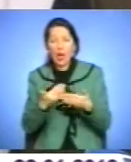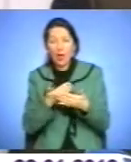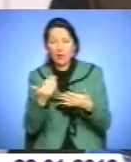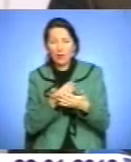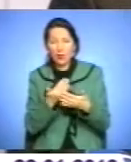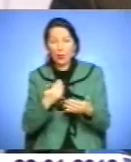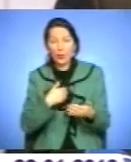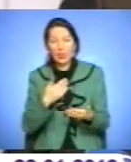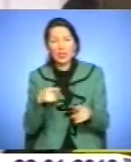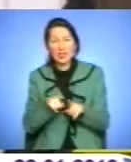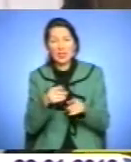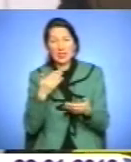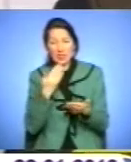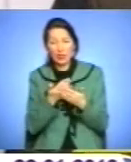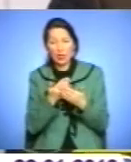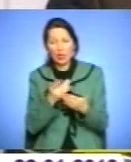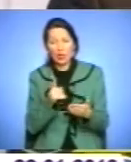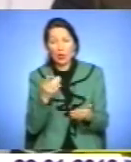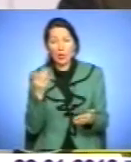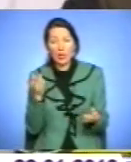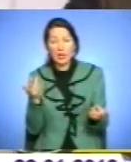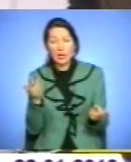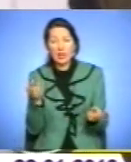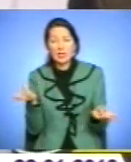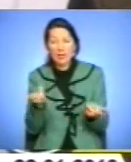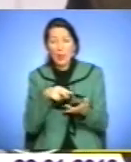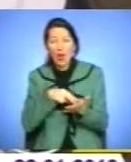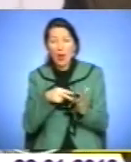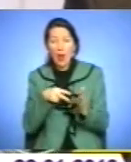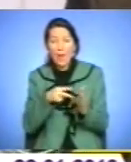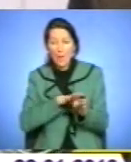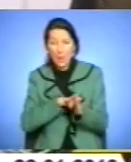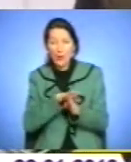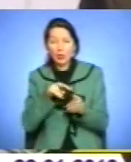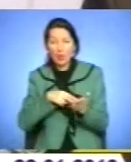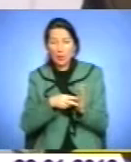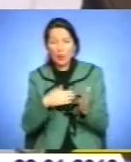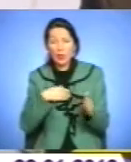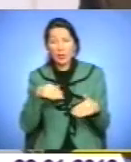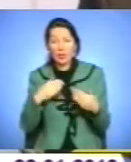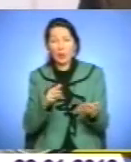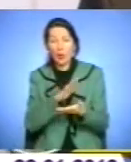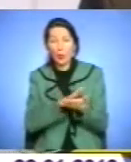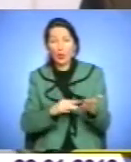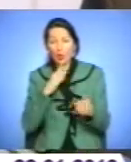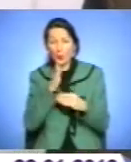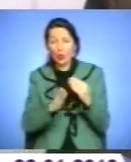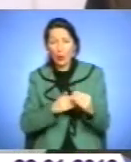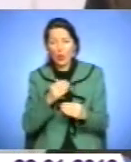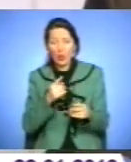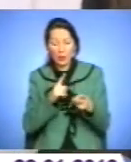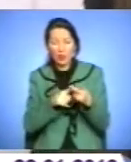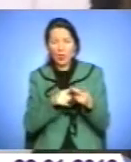раніше, це виглядало так, що треба виконати план, і ми, скажімо, даємо протягом доби там півтори чи дві години передачі для